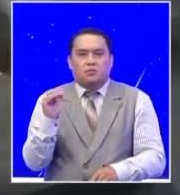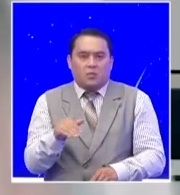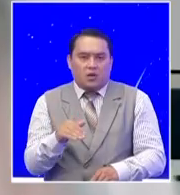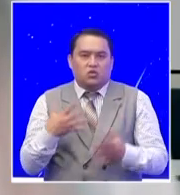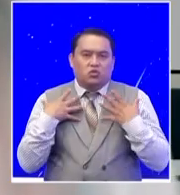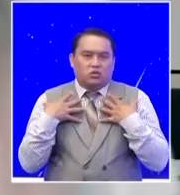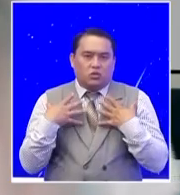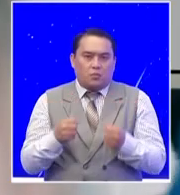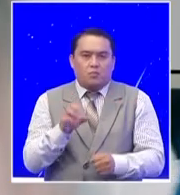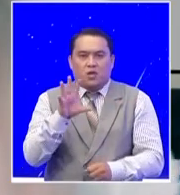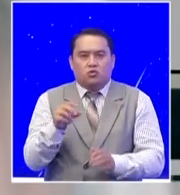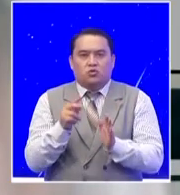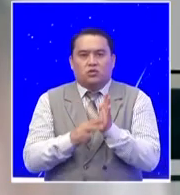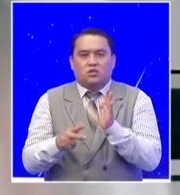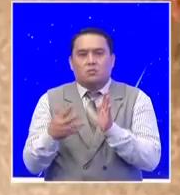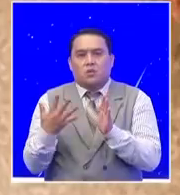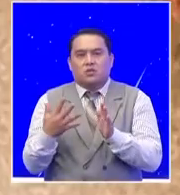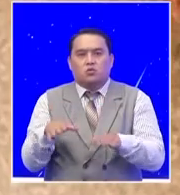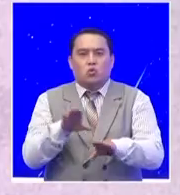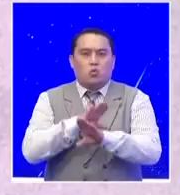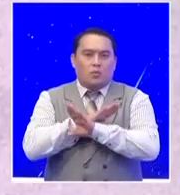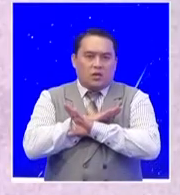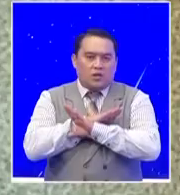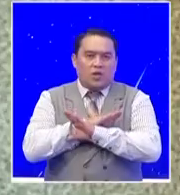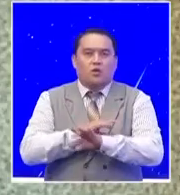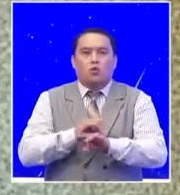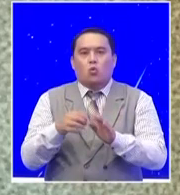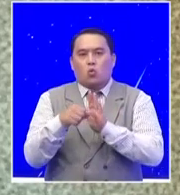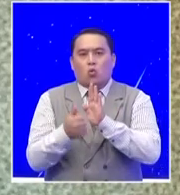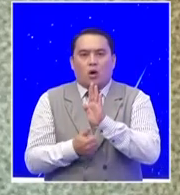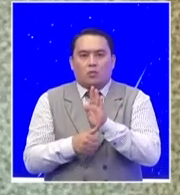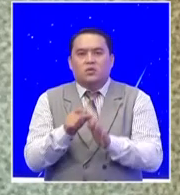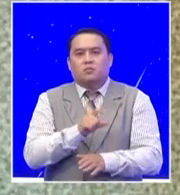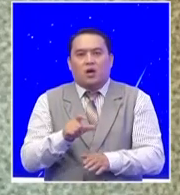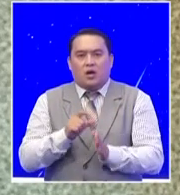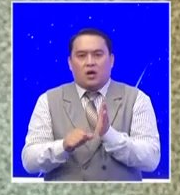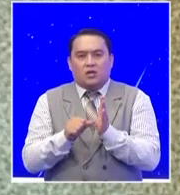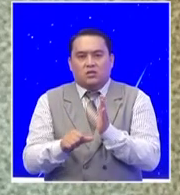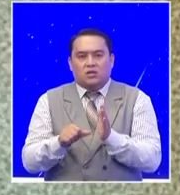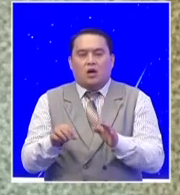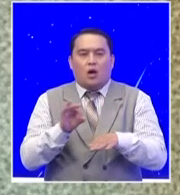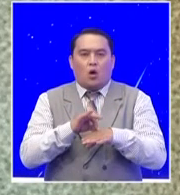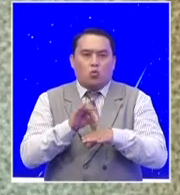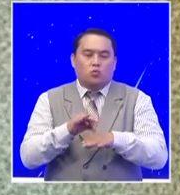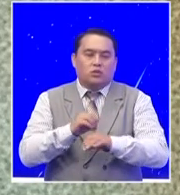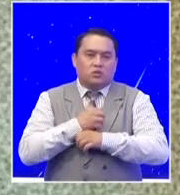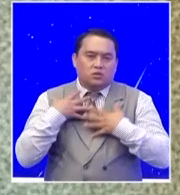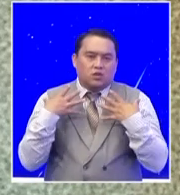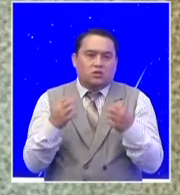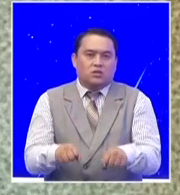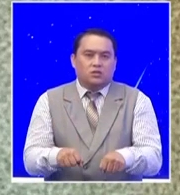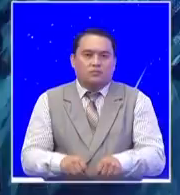жеңіп шықса, 585-і көз жұмған. COVID-19 жұқтырғандардың 60%-ы ауруынан жазылды.